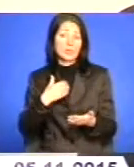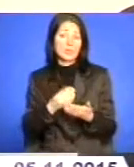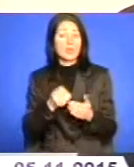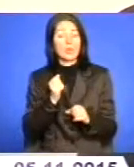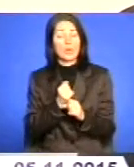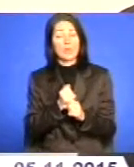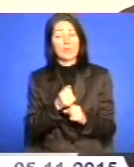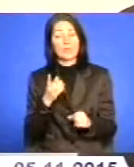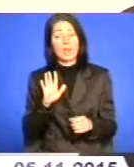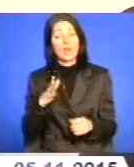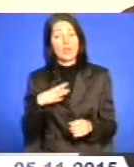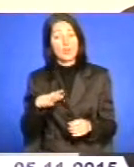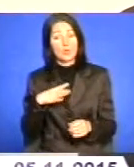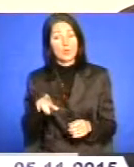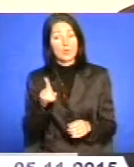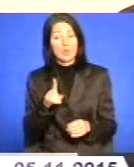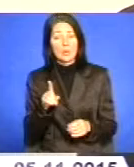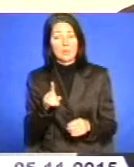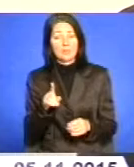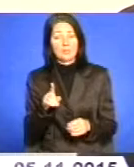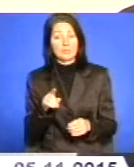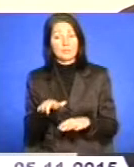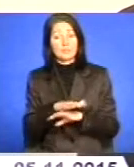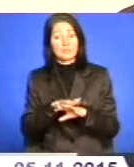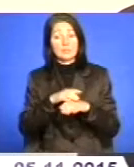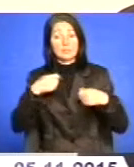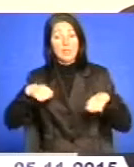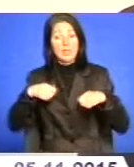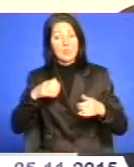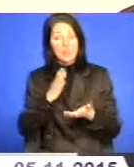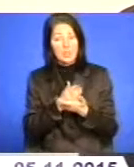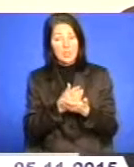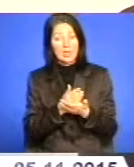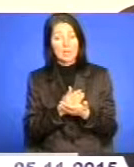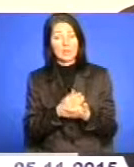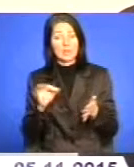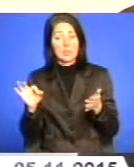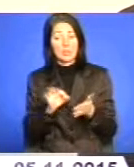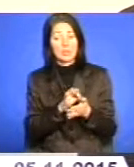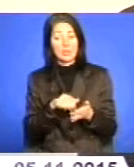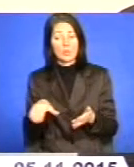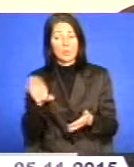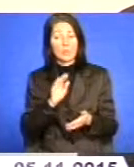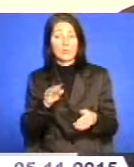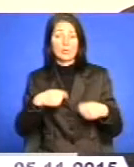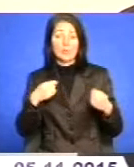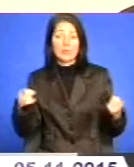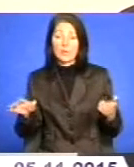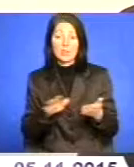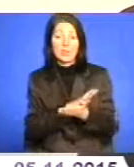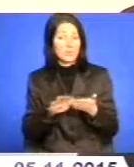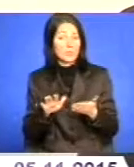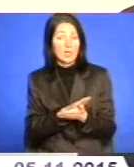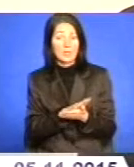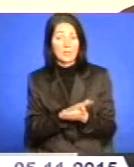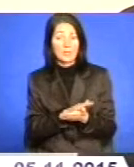праці. Очікування, що от ярмарка є, і зразу там все будуть роздавати за даром, ну